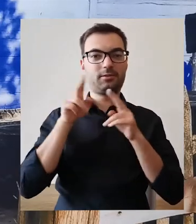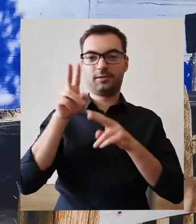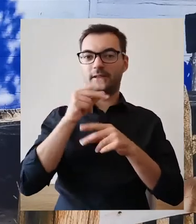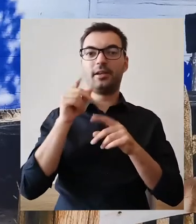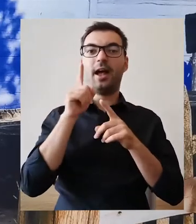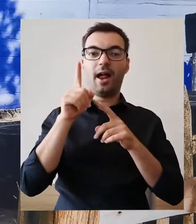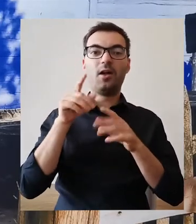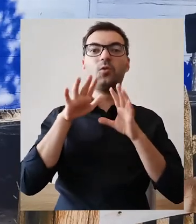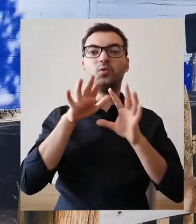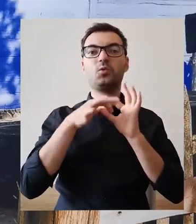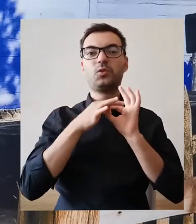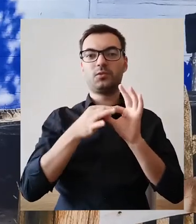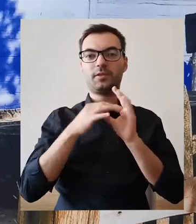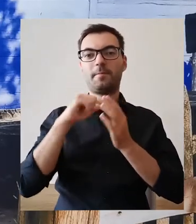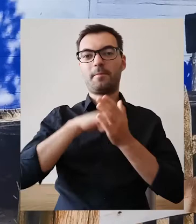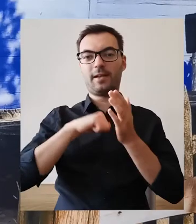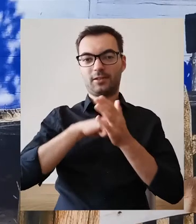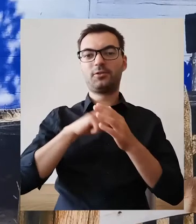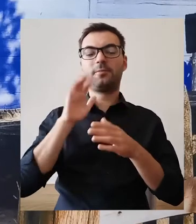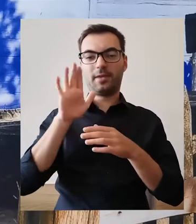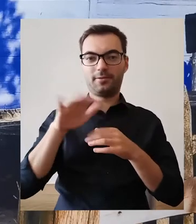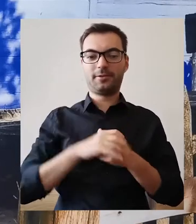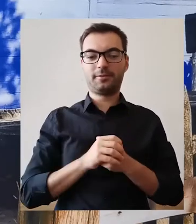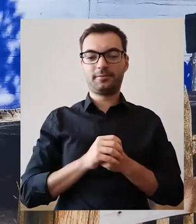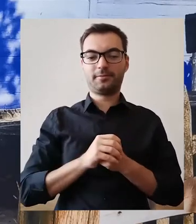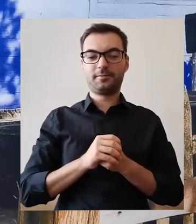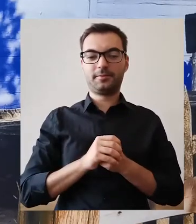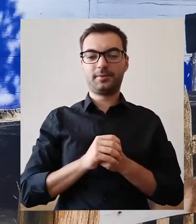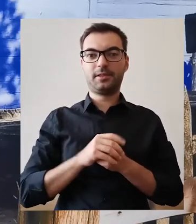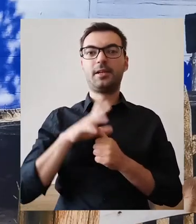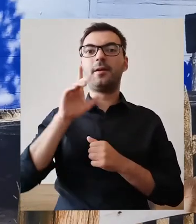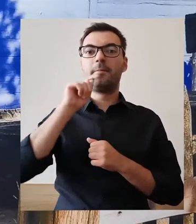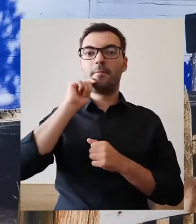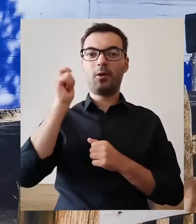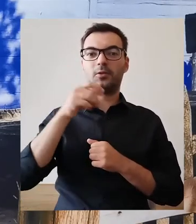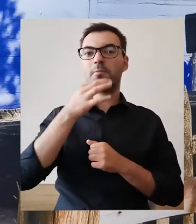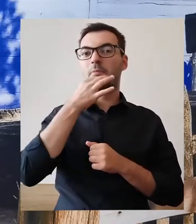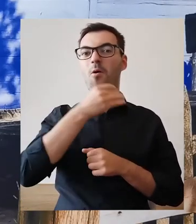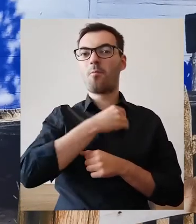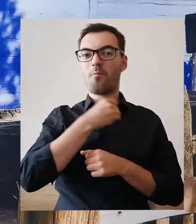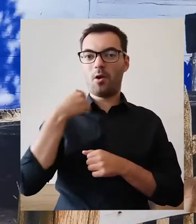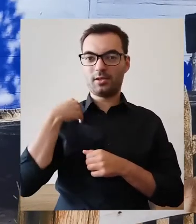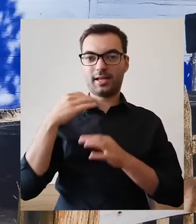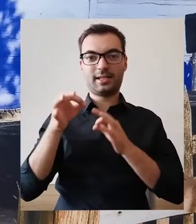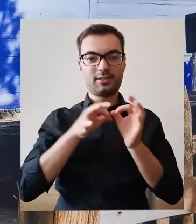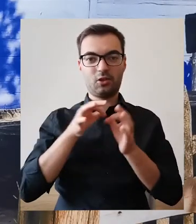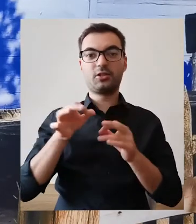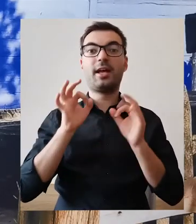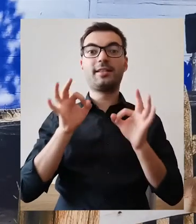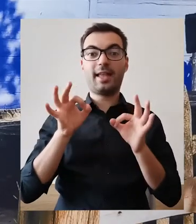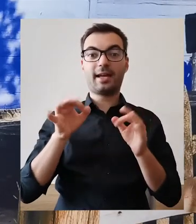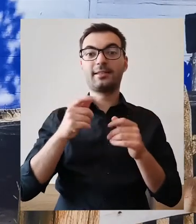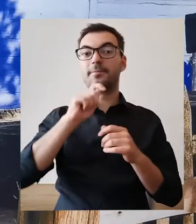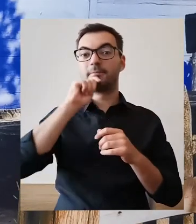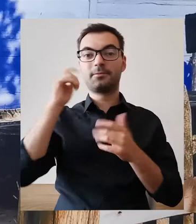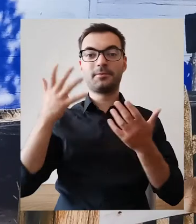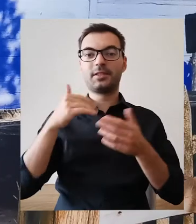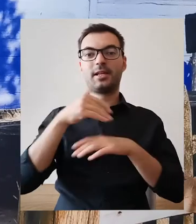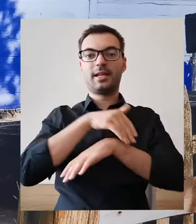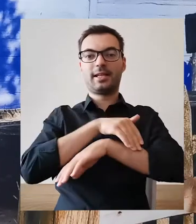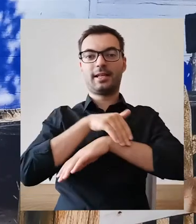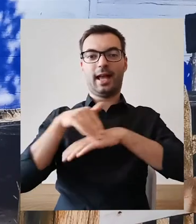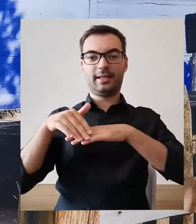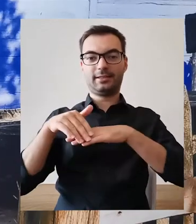wiele związków zmarnowałem naturalnie miała natomiast podróżowaliśmy po małopolsce a dzisiaj będziemy podróżować